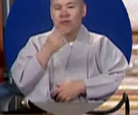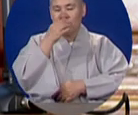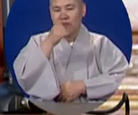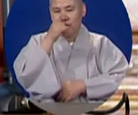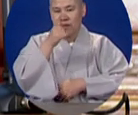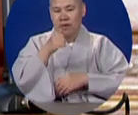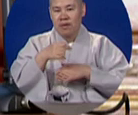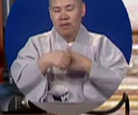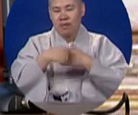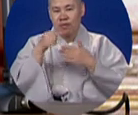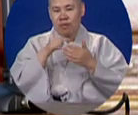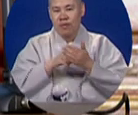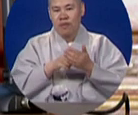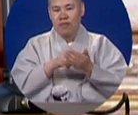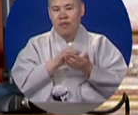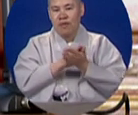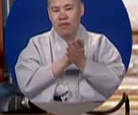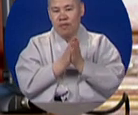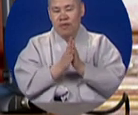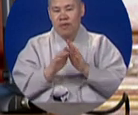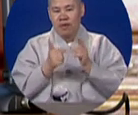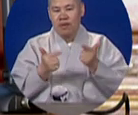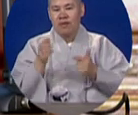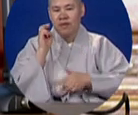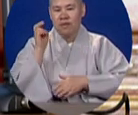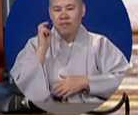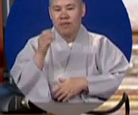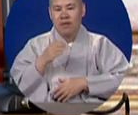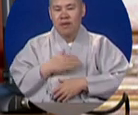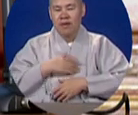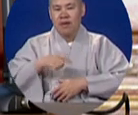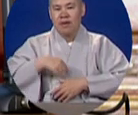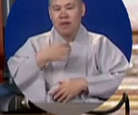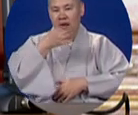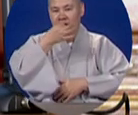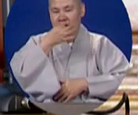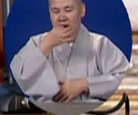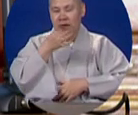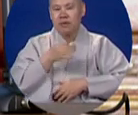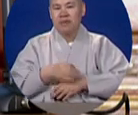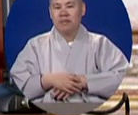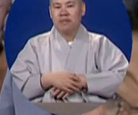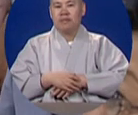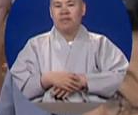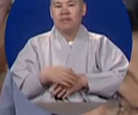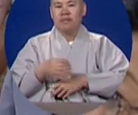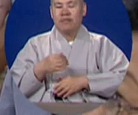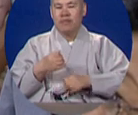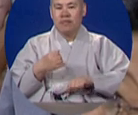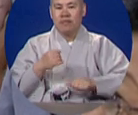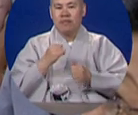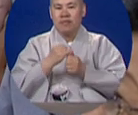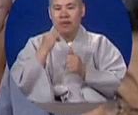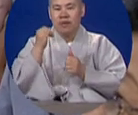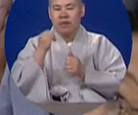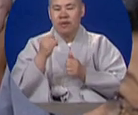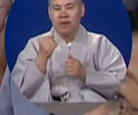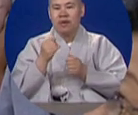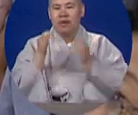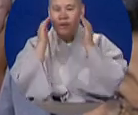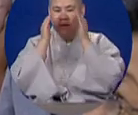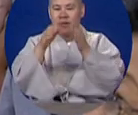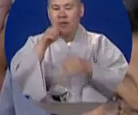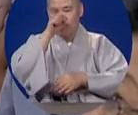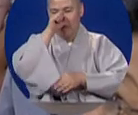어떻게 바뀝니까 그건 자기 욕심이에요 며느리를 향해서 굉장히 좋게 해주기를 바라는